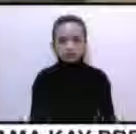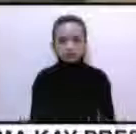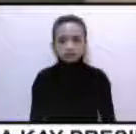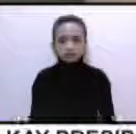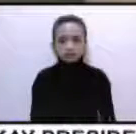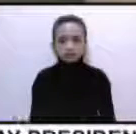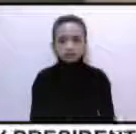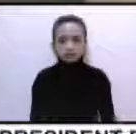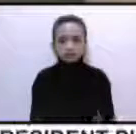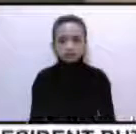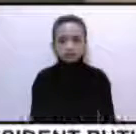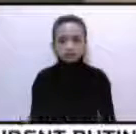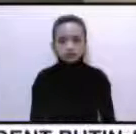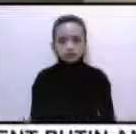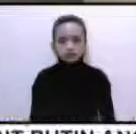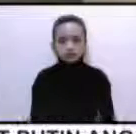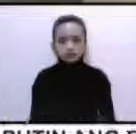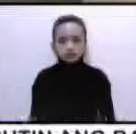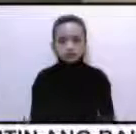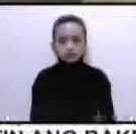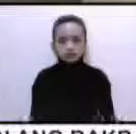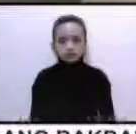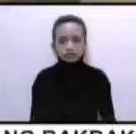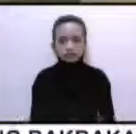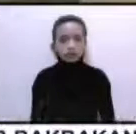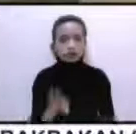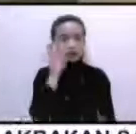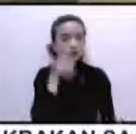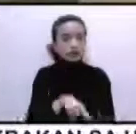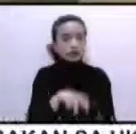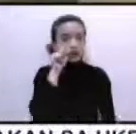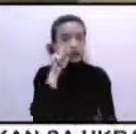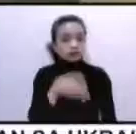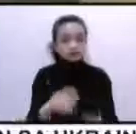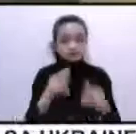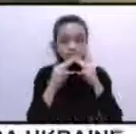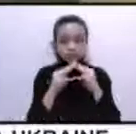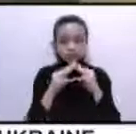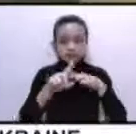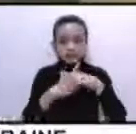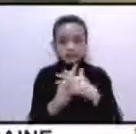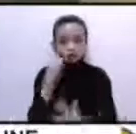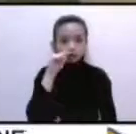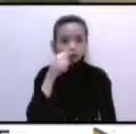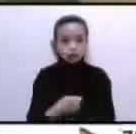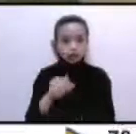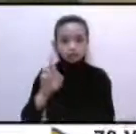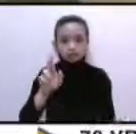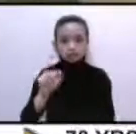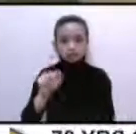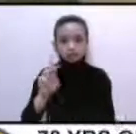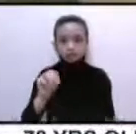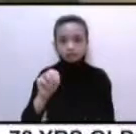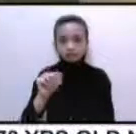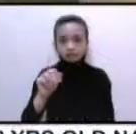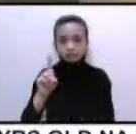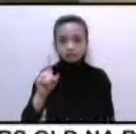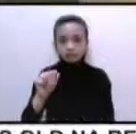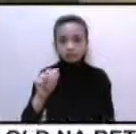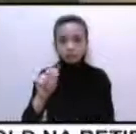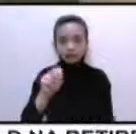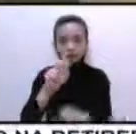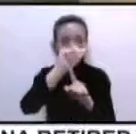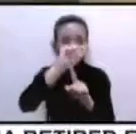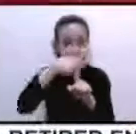Maganda na ang mga kapatid nating Muslim sa pagsisimula ng Ramadan bukas, April 2. Si Alan Francisco sa detalye, Rise and